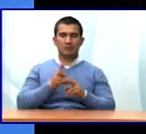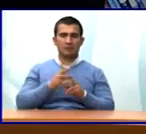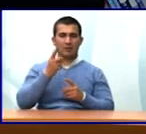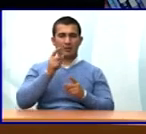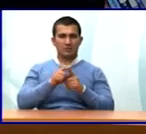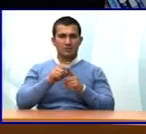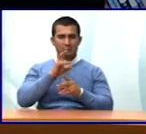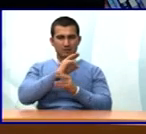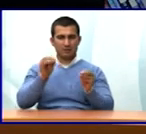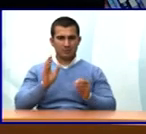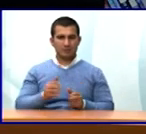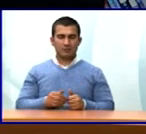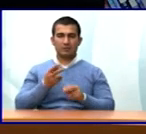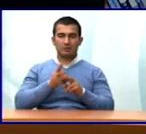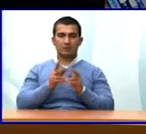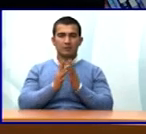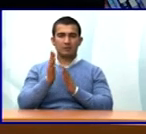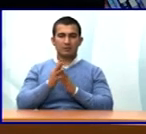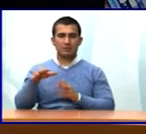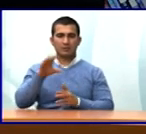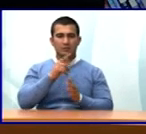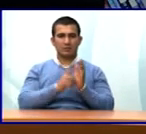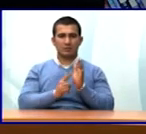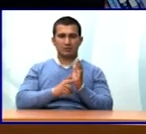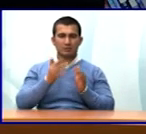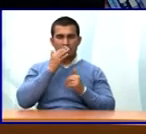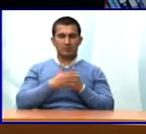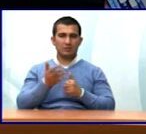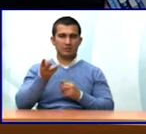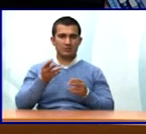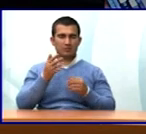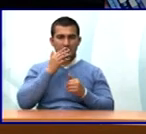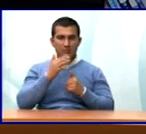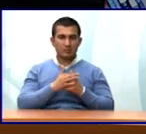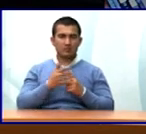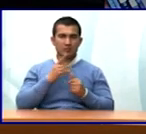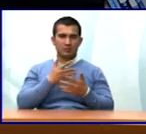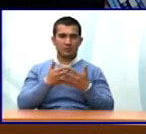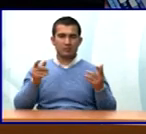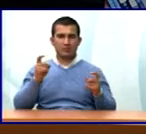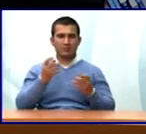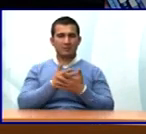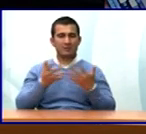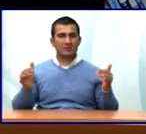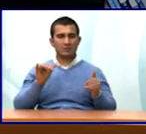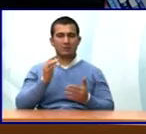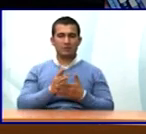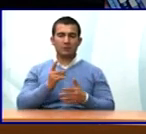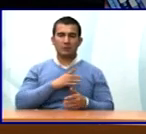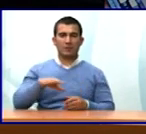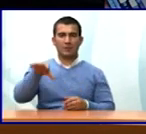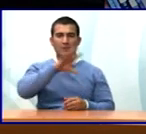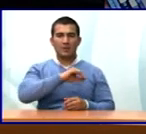ma'lumotni aytib o'taman aziz o'quvchilar, o'simliklarda 70 ga yaqin elementlar mavjud ekan. Ularning har biri siz bilan